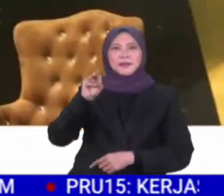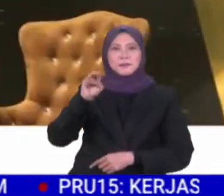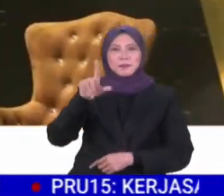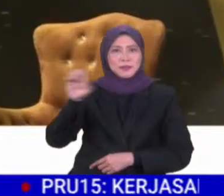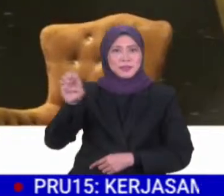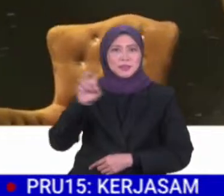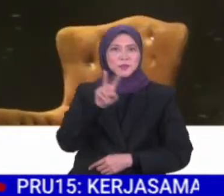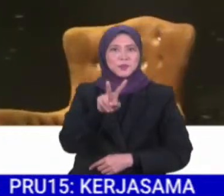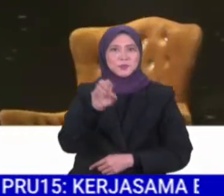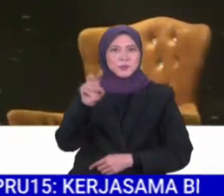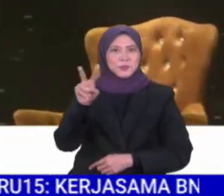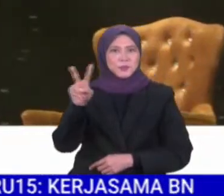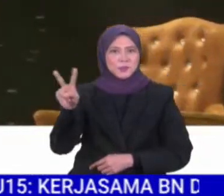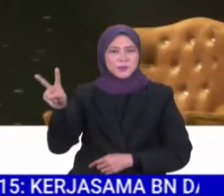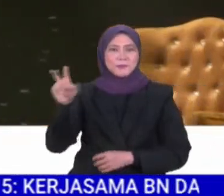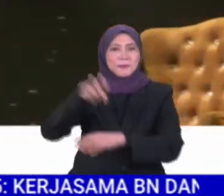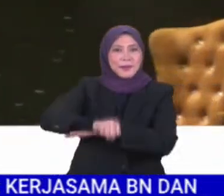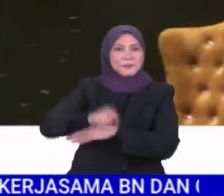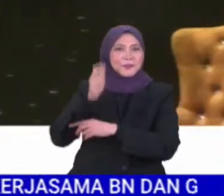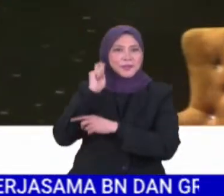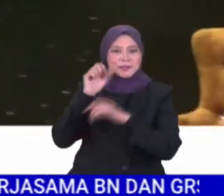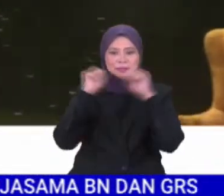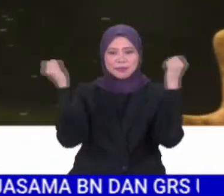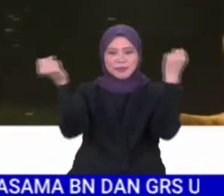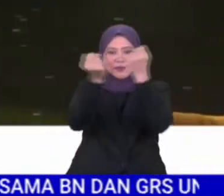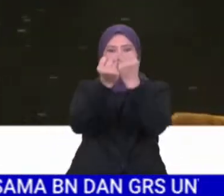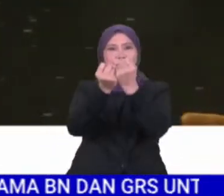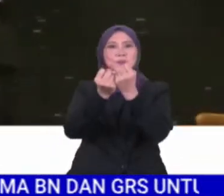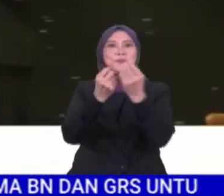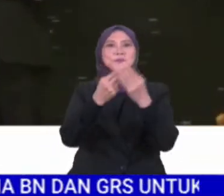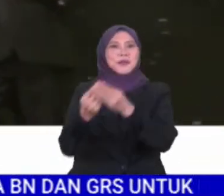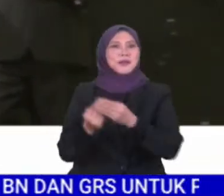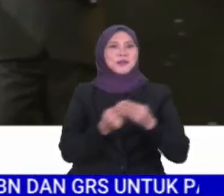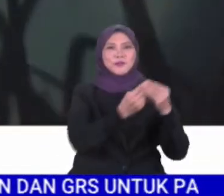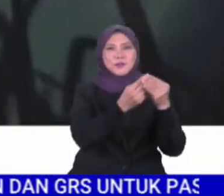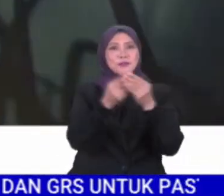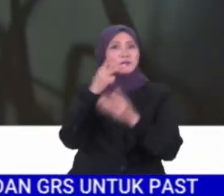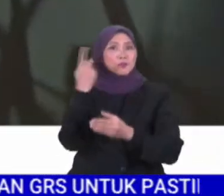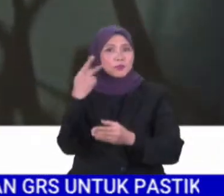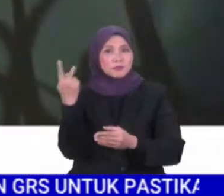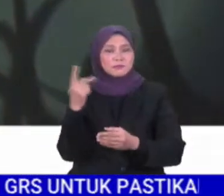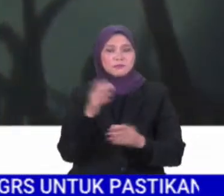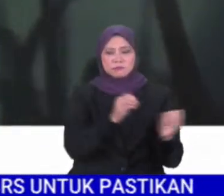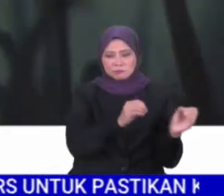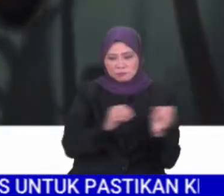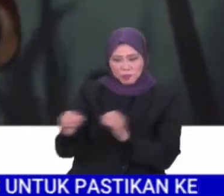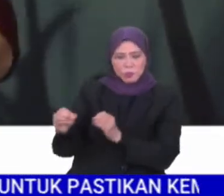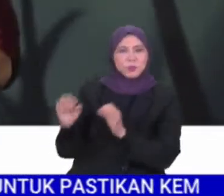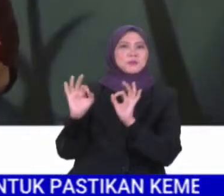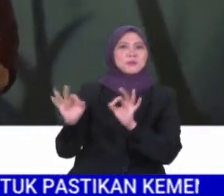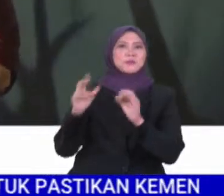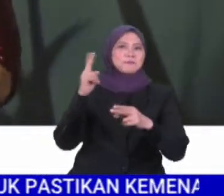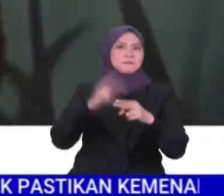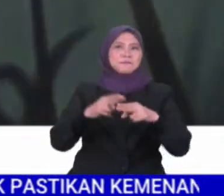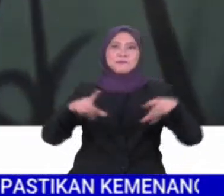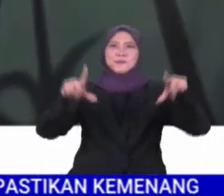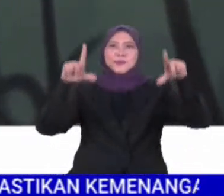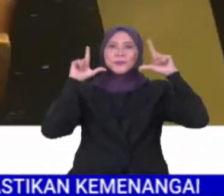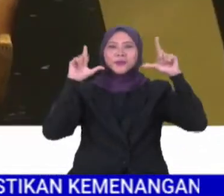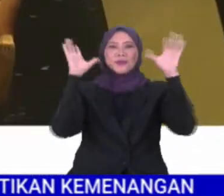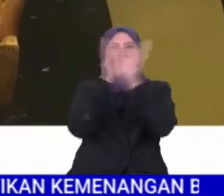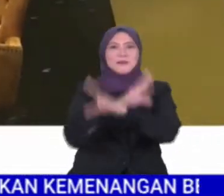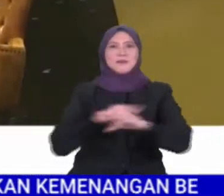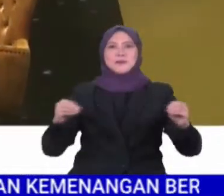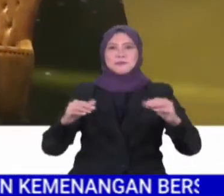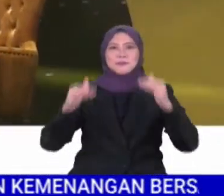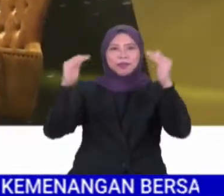jual yang diadakan malam tadi di stadium perpaduan kucing dan menyempatkan penghancuran tersebut mampu membawa nama swawa ke